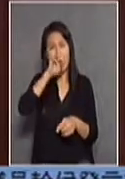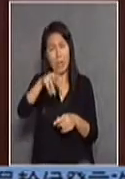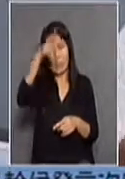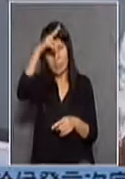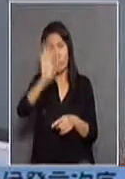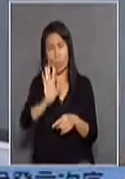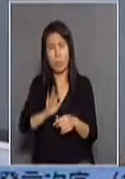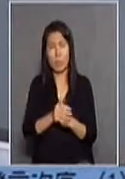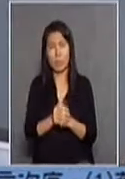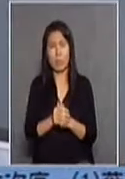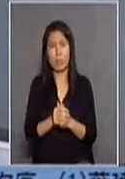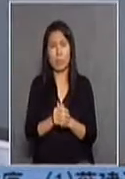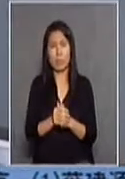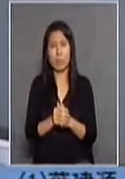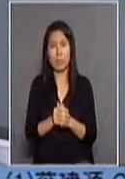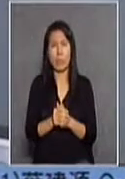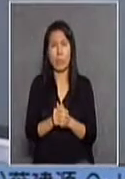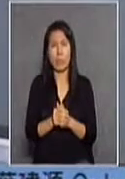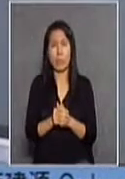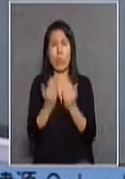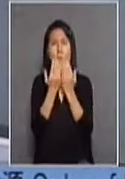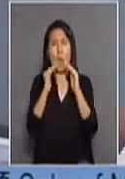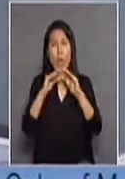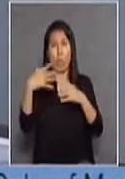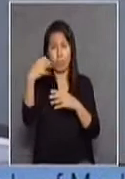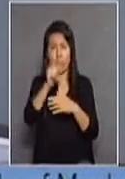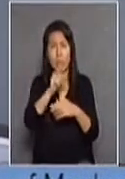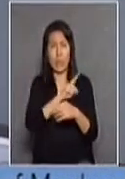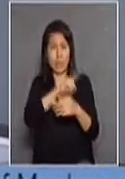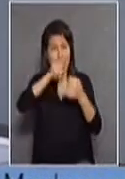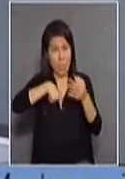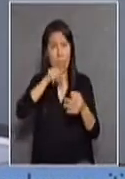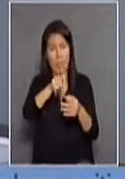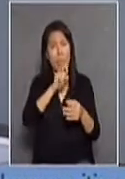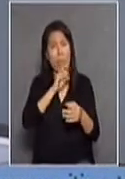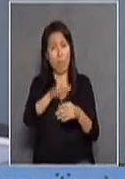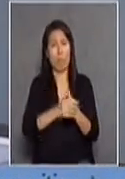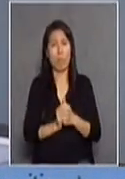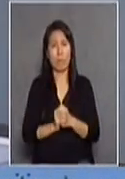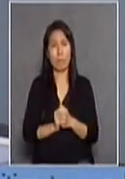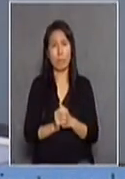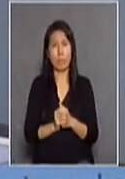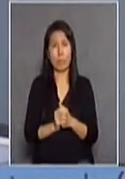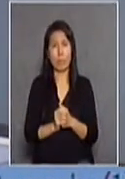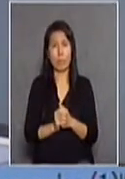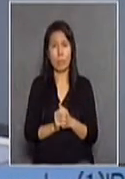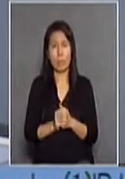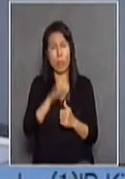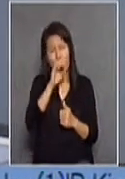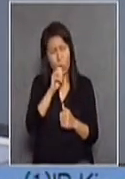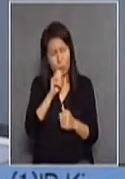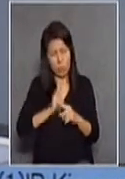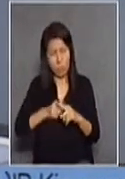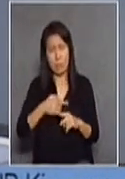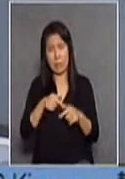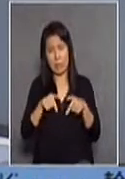鎮壓呢個喬其中學嘅校長曾玉成。嗱，主席，我苦口婆心講，